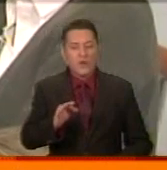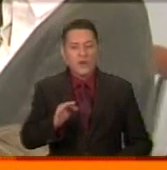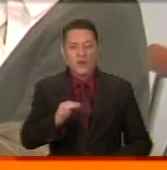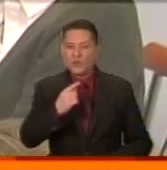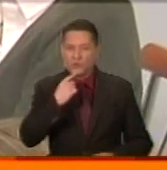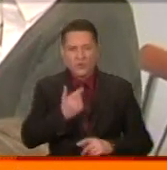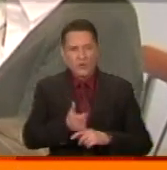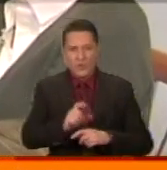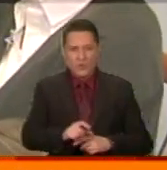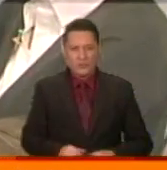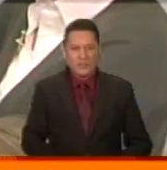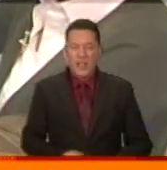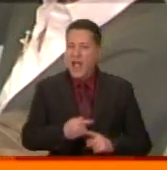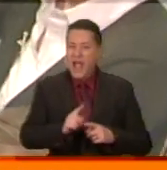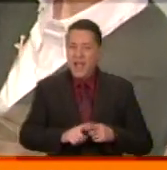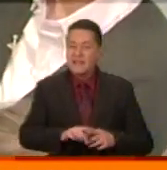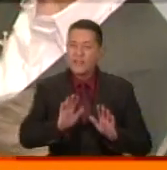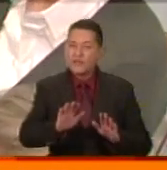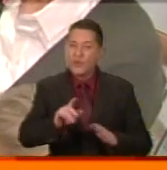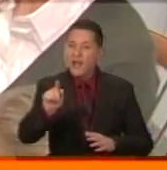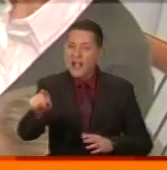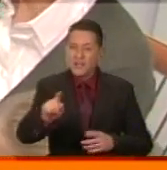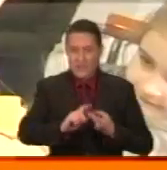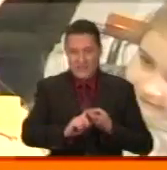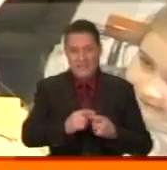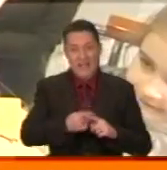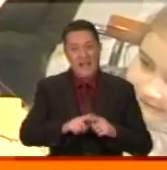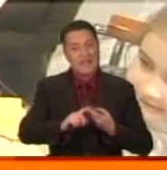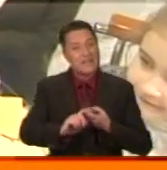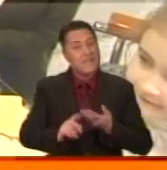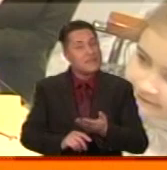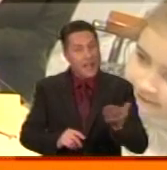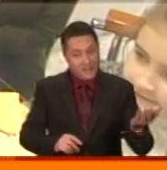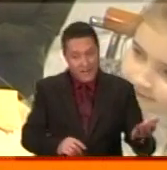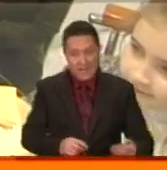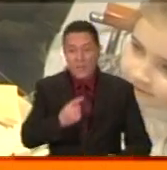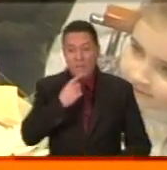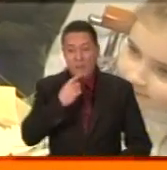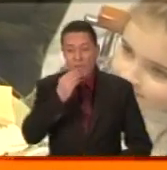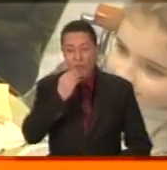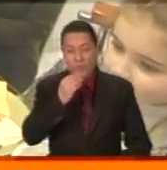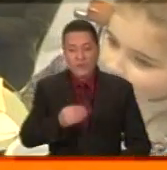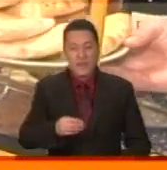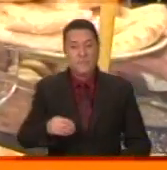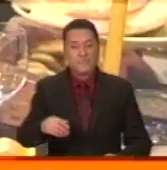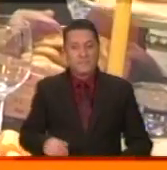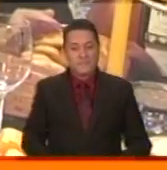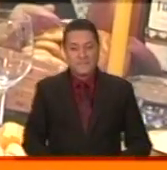не только от Хати, да? Это зависит от вас. Попробуйте. Ну что, привет, Грузия, прощай,